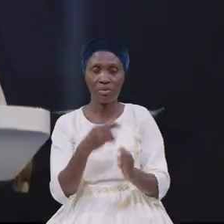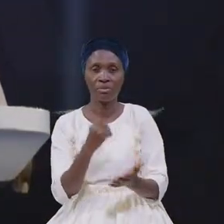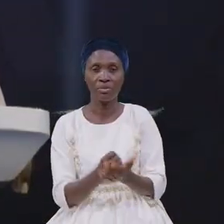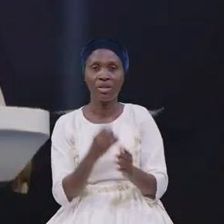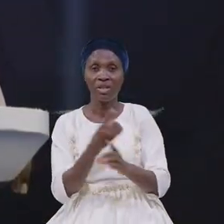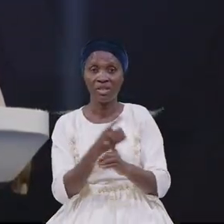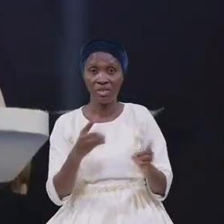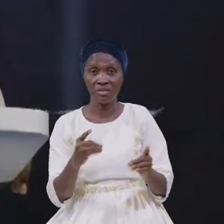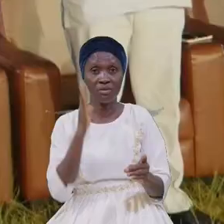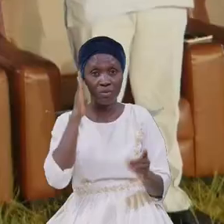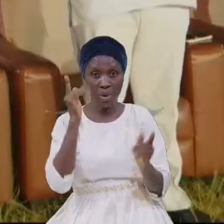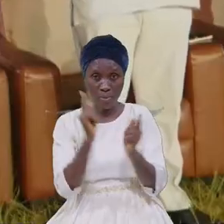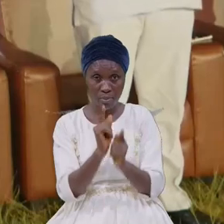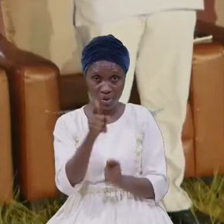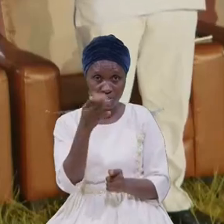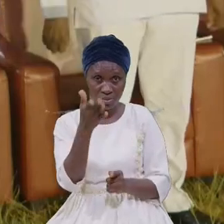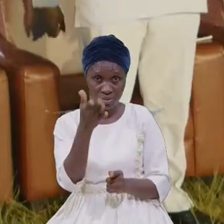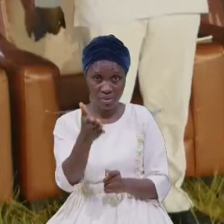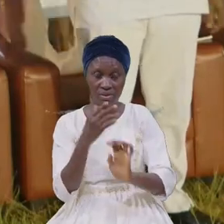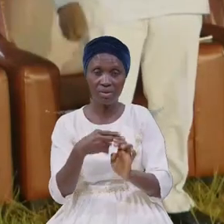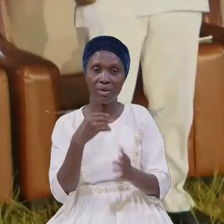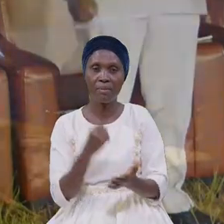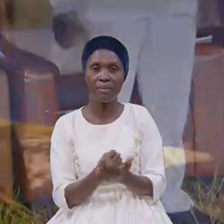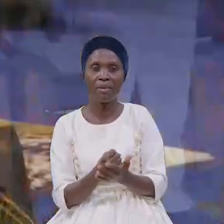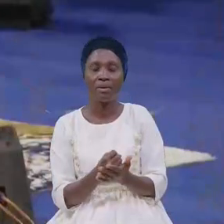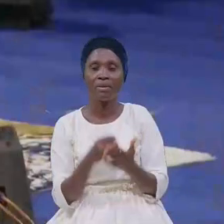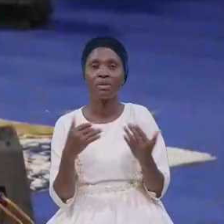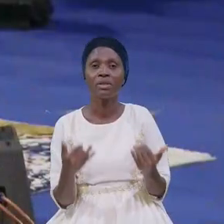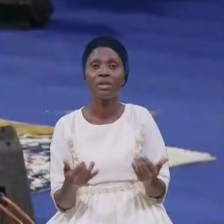délivrance vous atteindra là-bas.